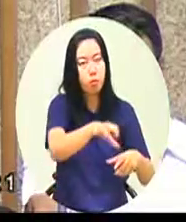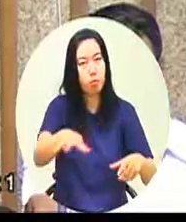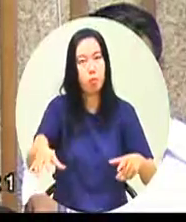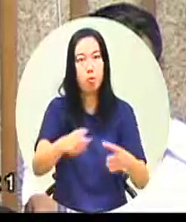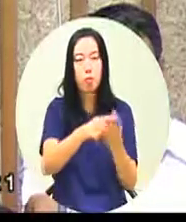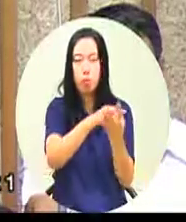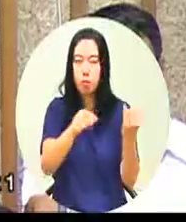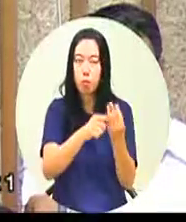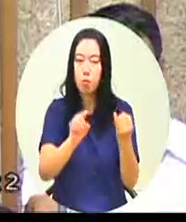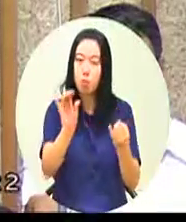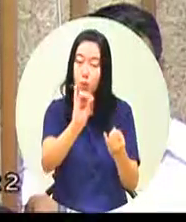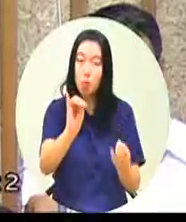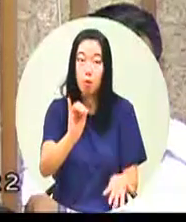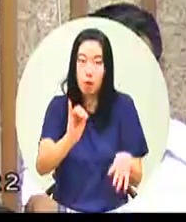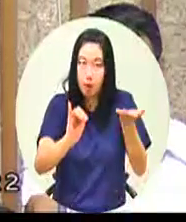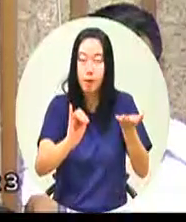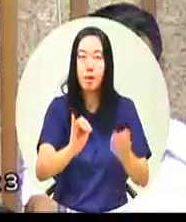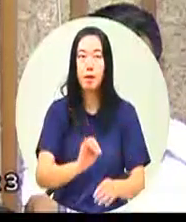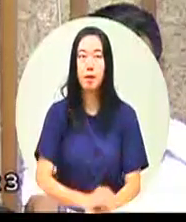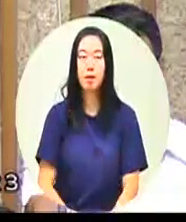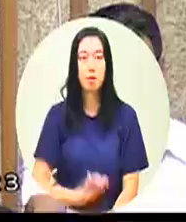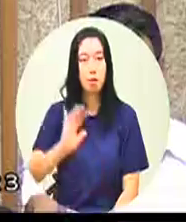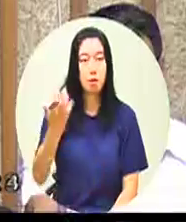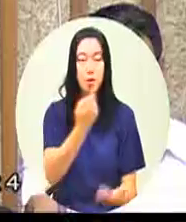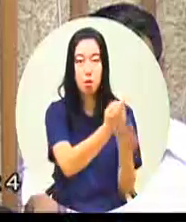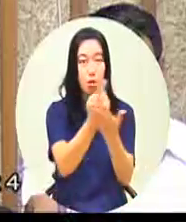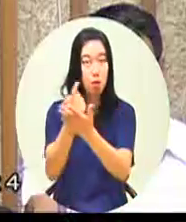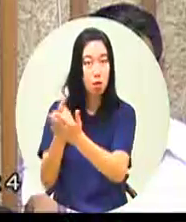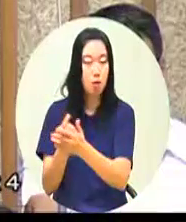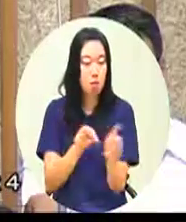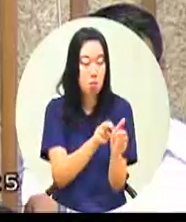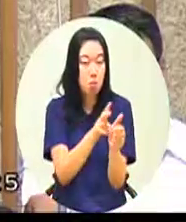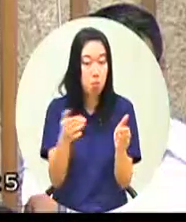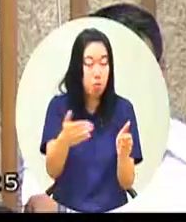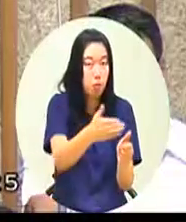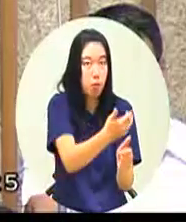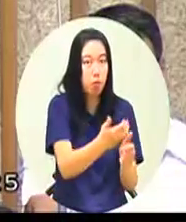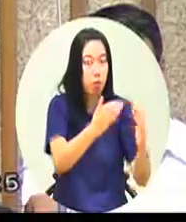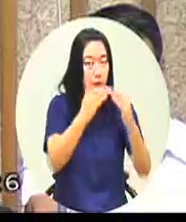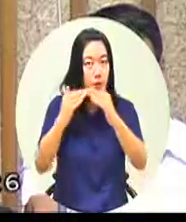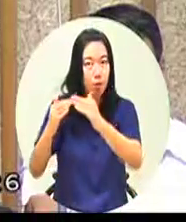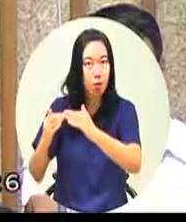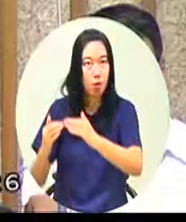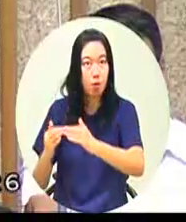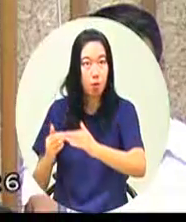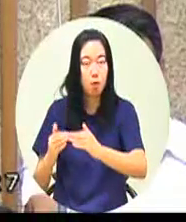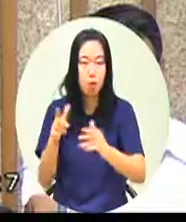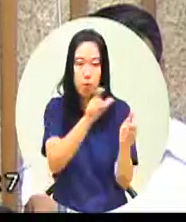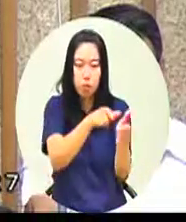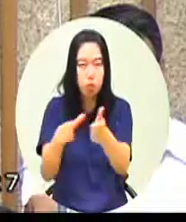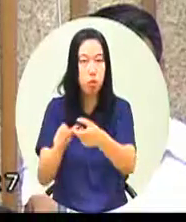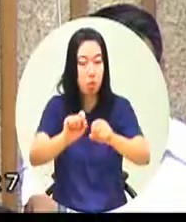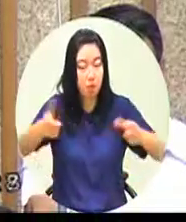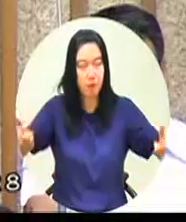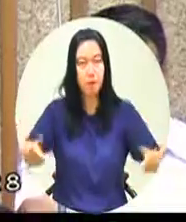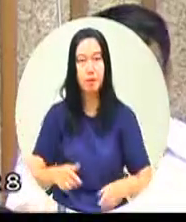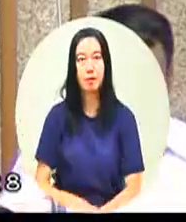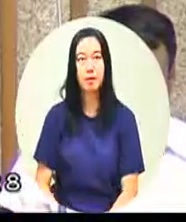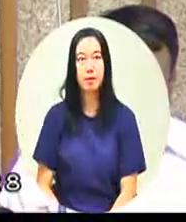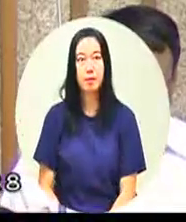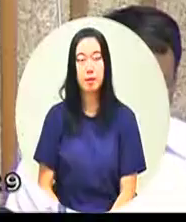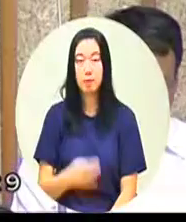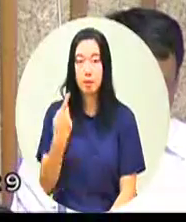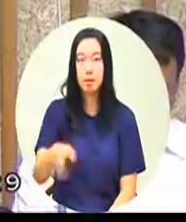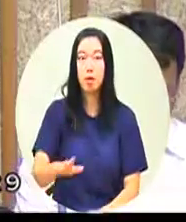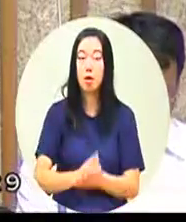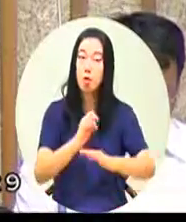可是当然每一个的养殖户当然会有一些更少的部分。那另外就是说整个所有的虾